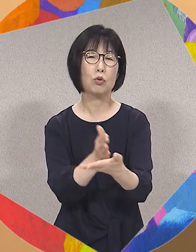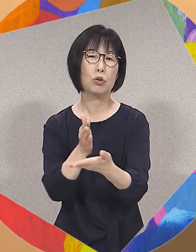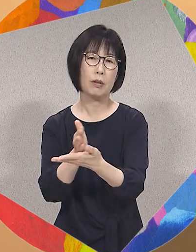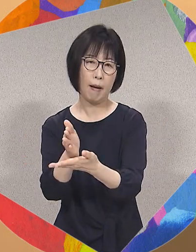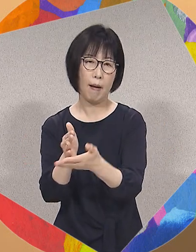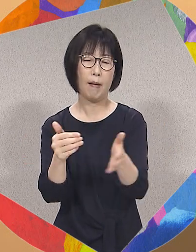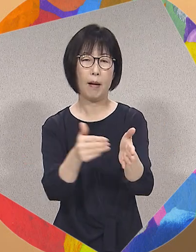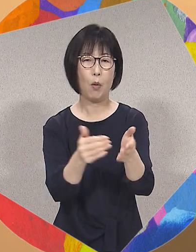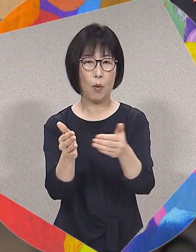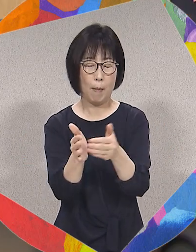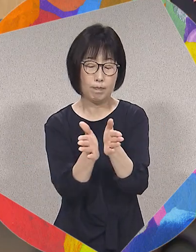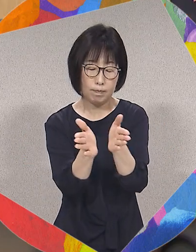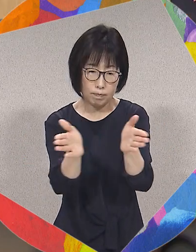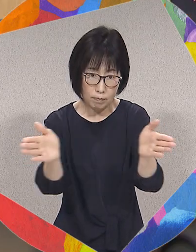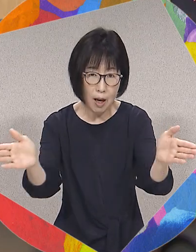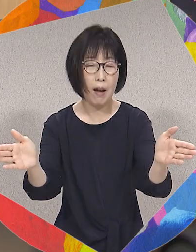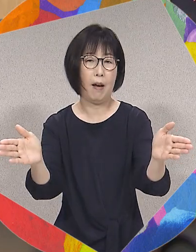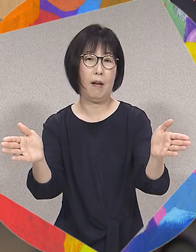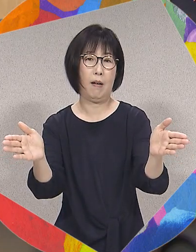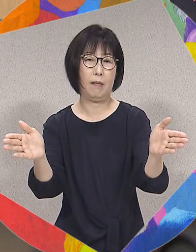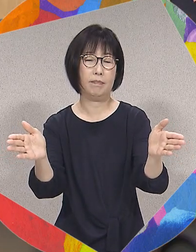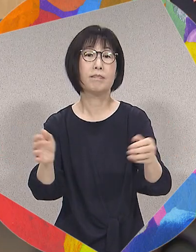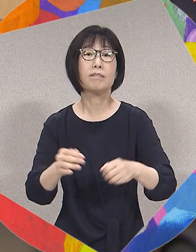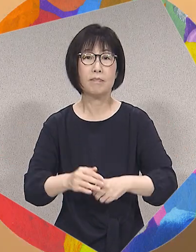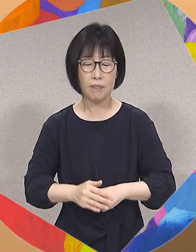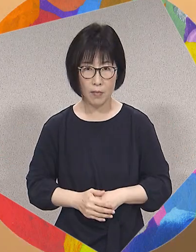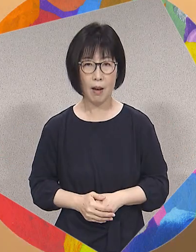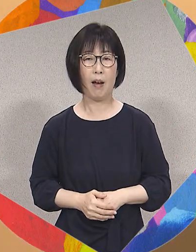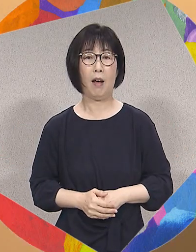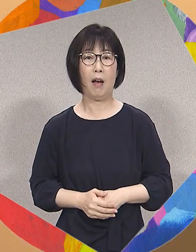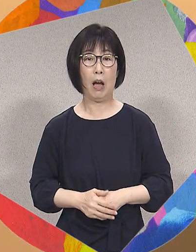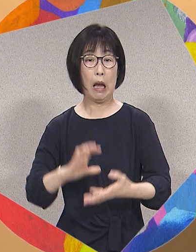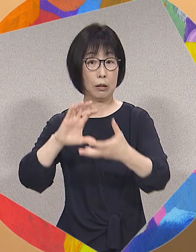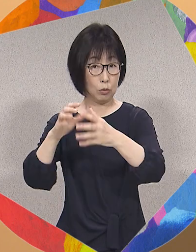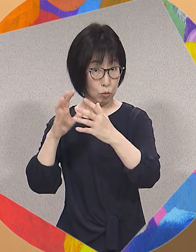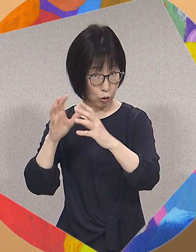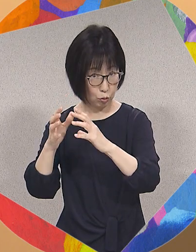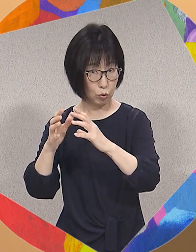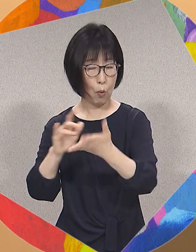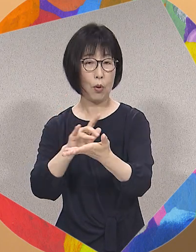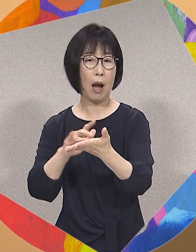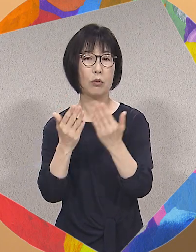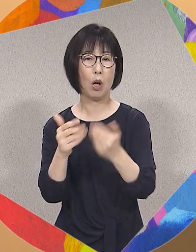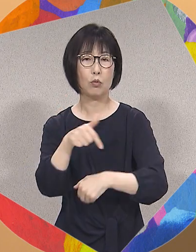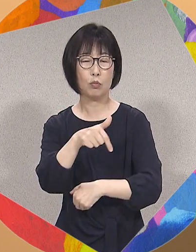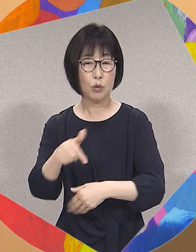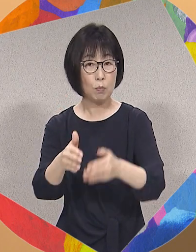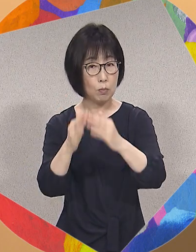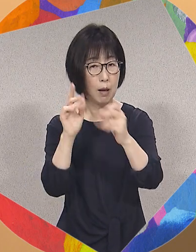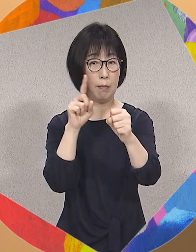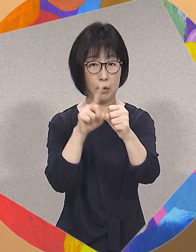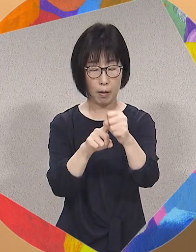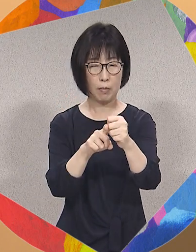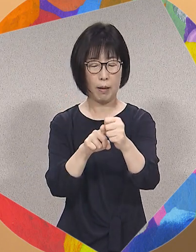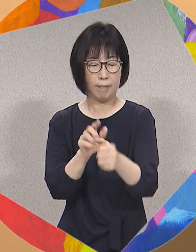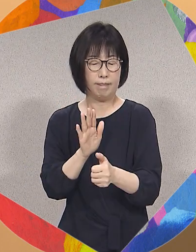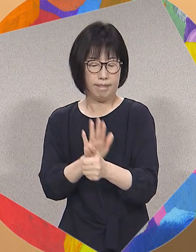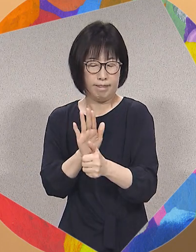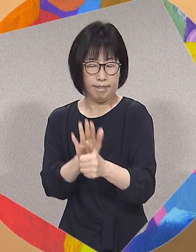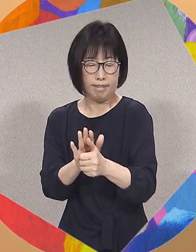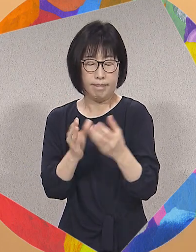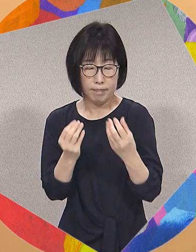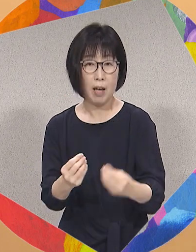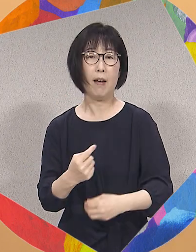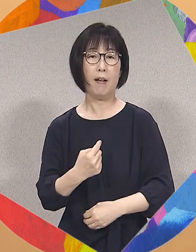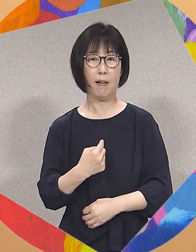除すべきだというふうな動きが出ましたので、この学校の薬学部構想をバックアップというか応援いたしました